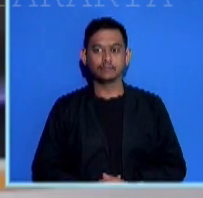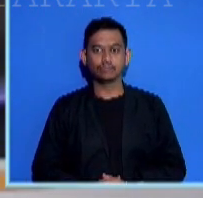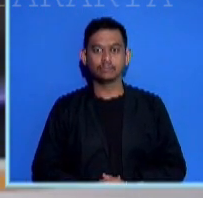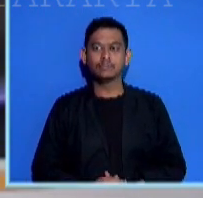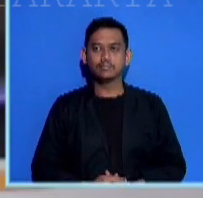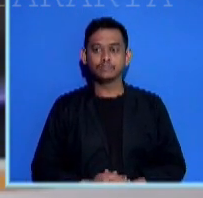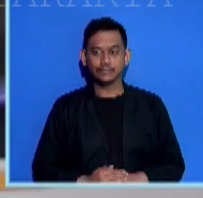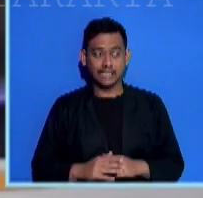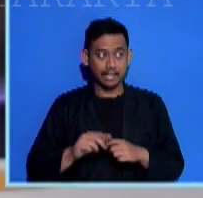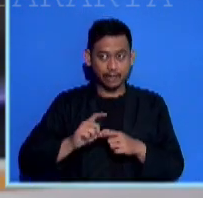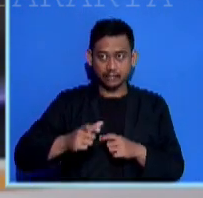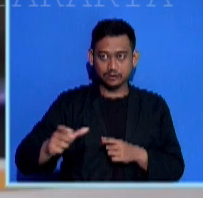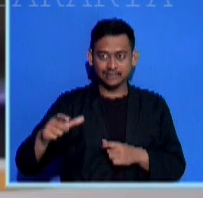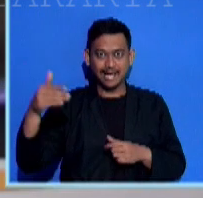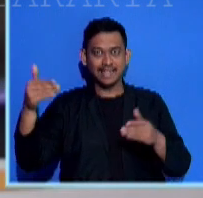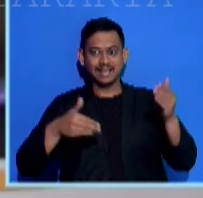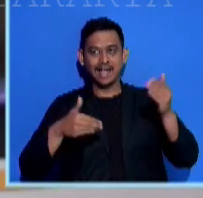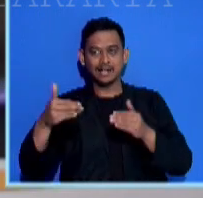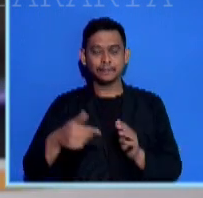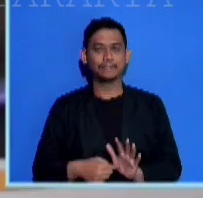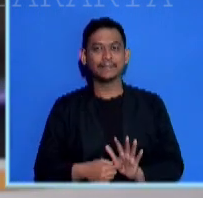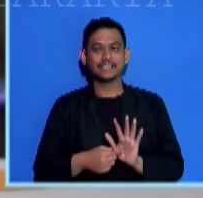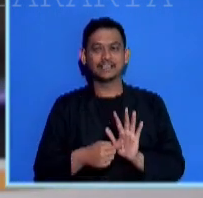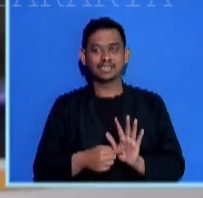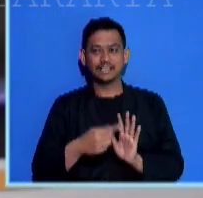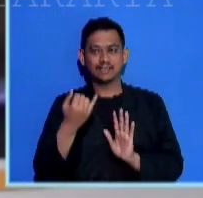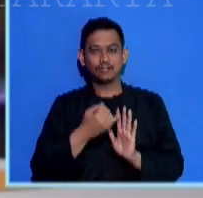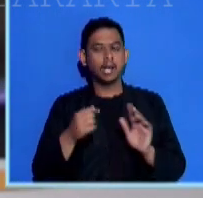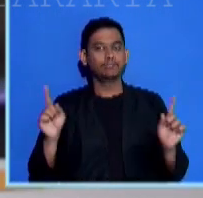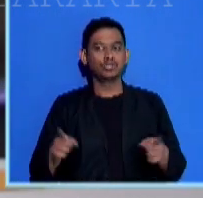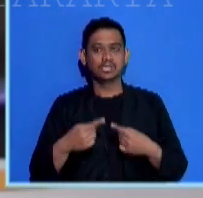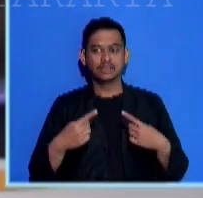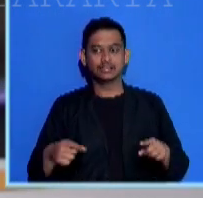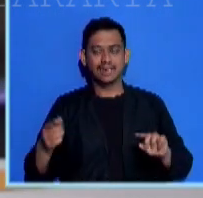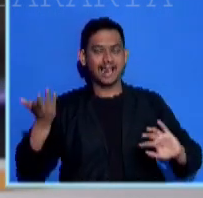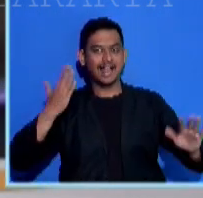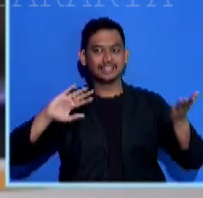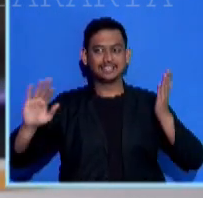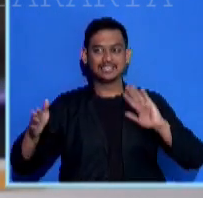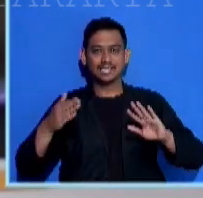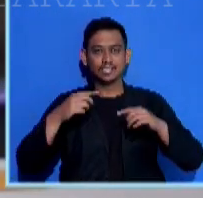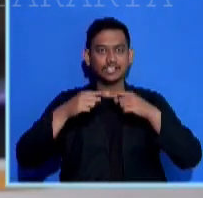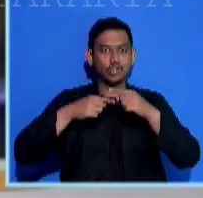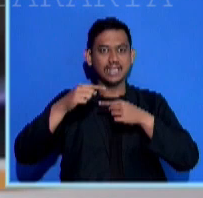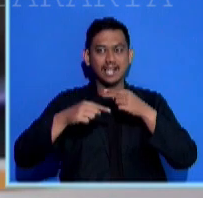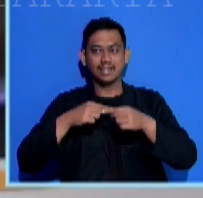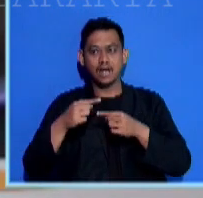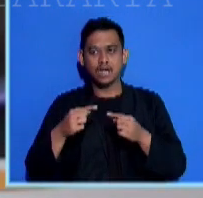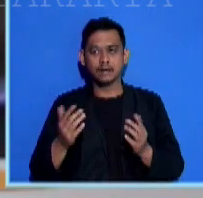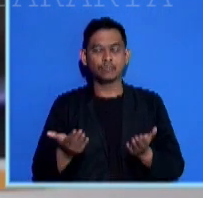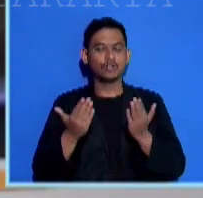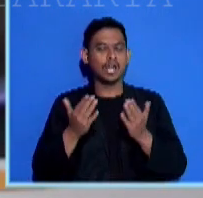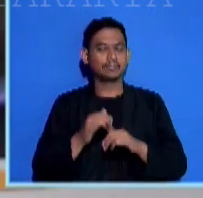ziarah disambut dengan sejumlah penampilan karya seni musik, sastra, tari, dan kekidungan, serta doa bersama untuk para seniman yang